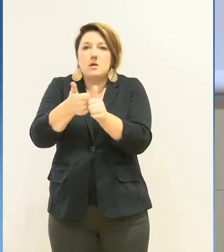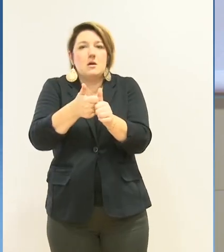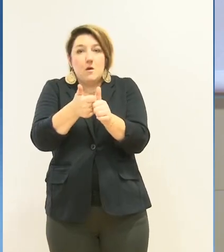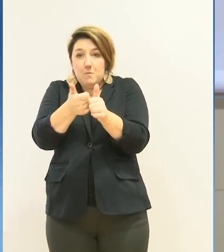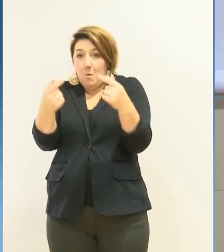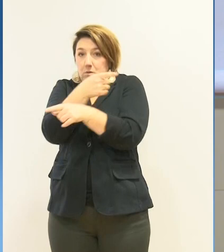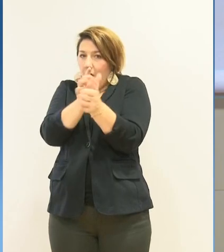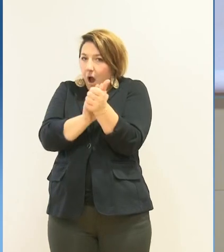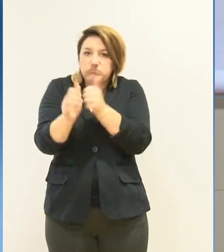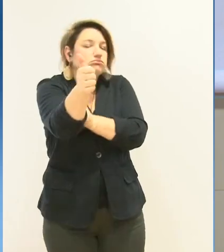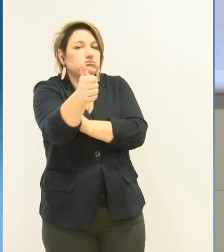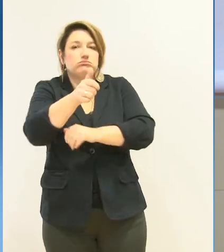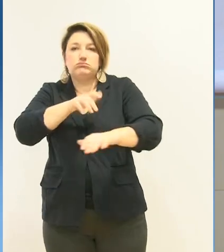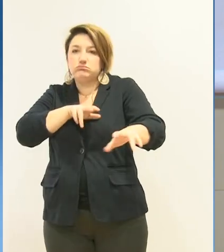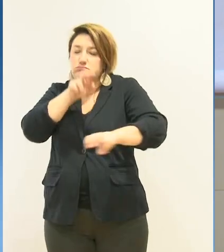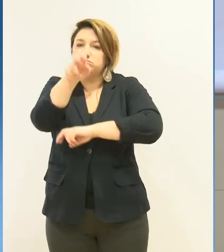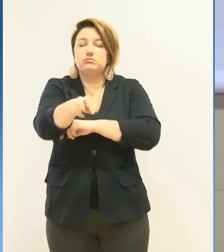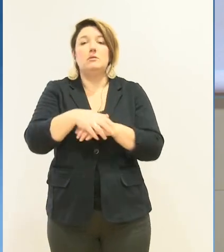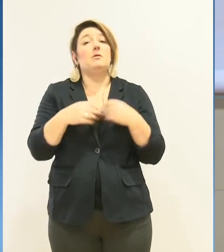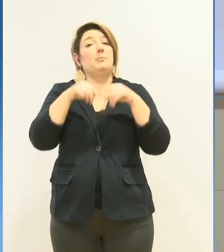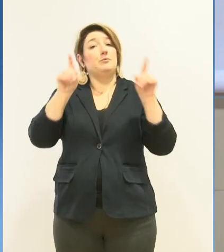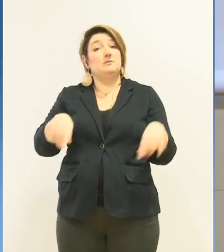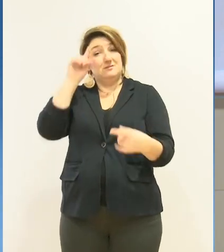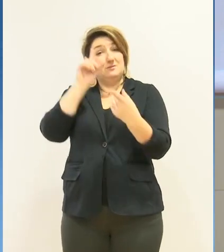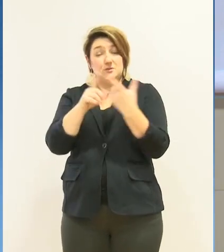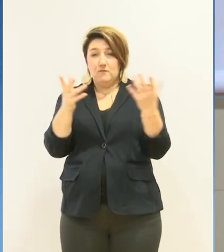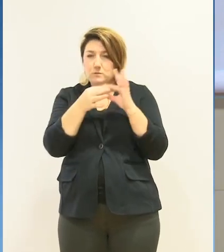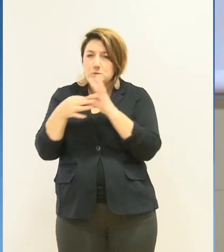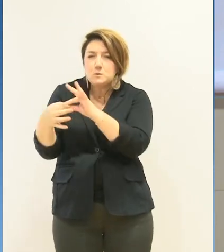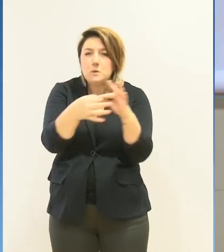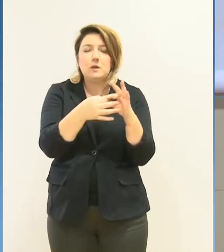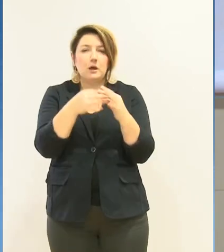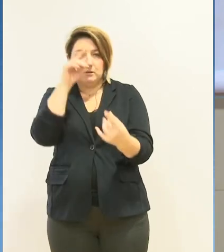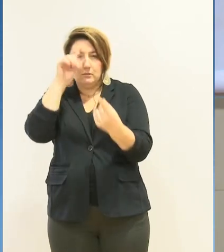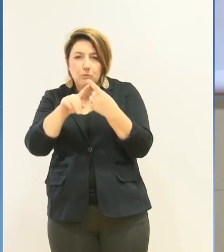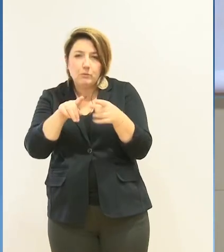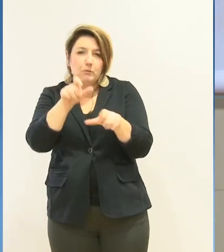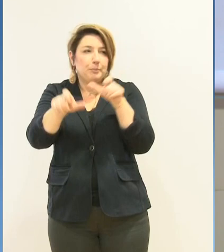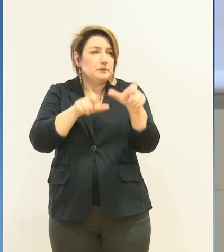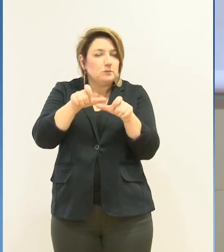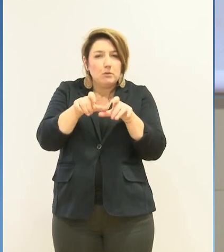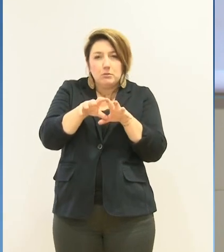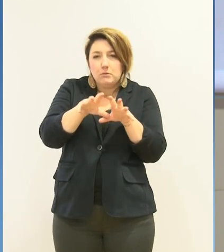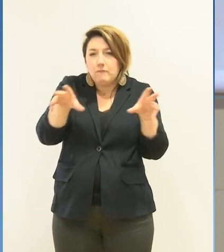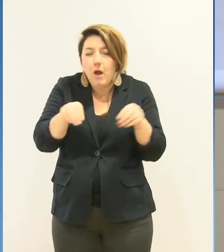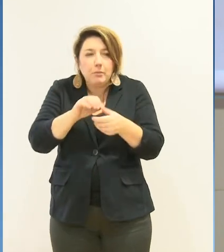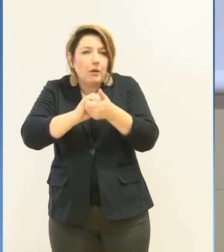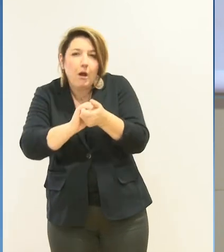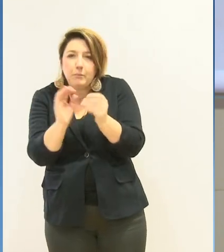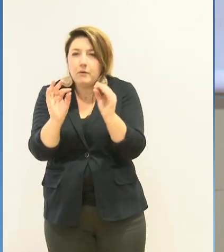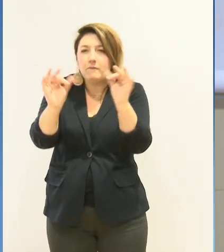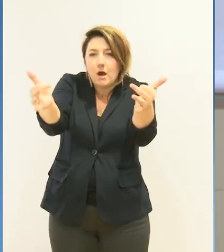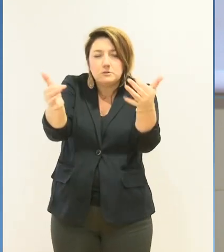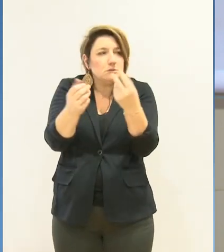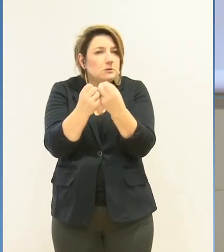rendez-vous des solidarités que cela soit envers nos proches envers les plus fragiles nos parents nos enfants nos voisins